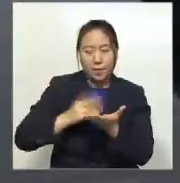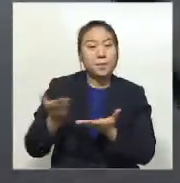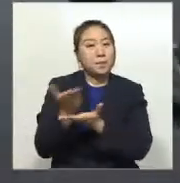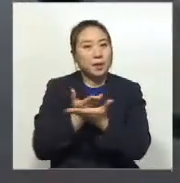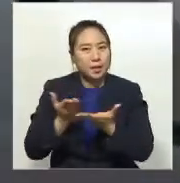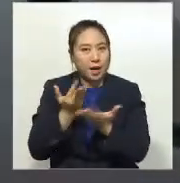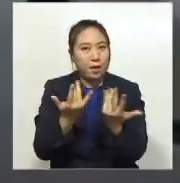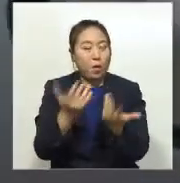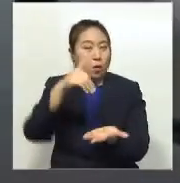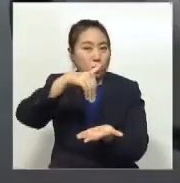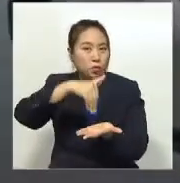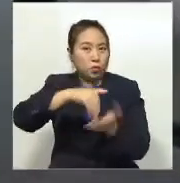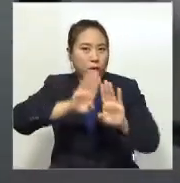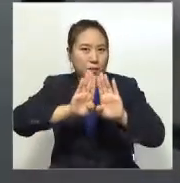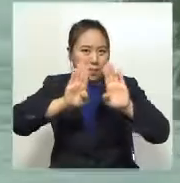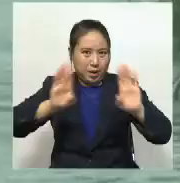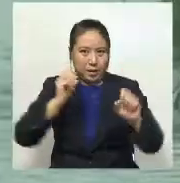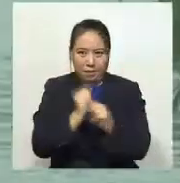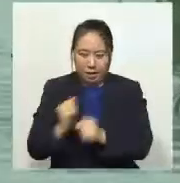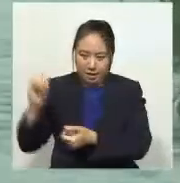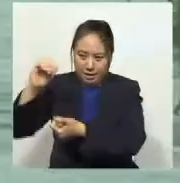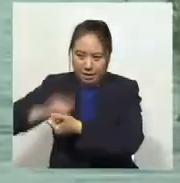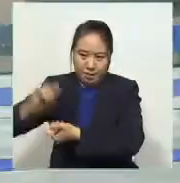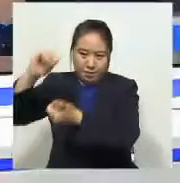พอตประสาช